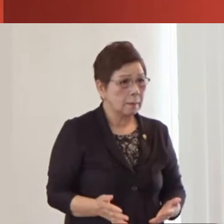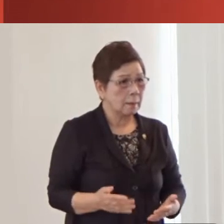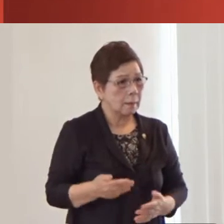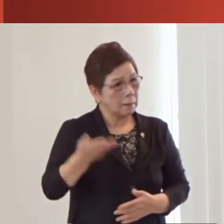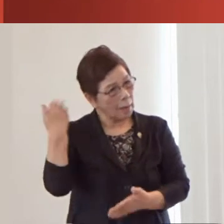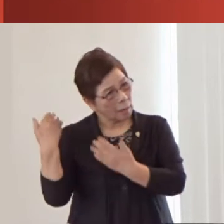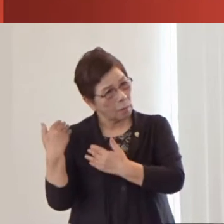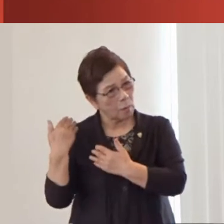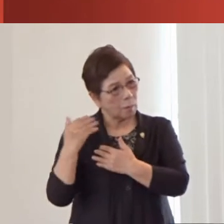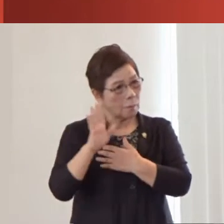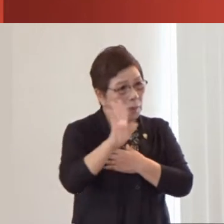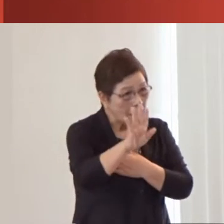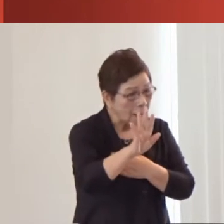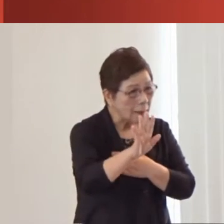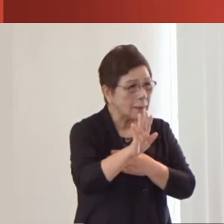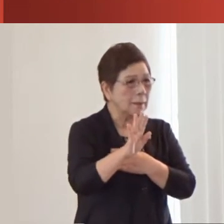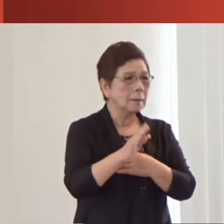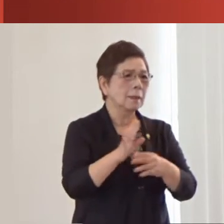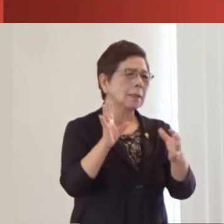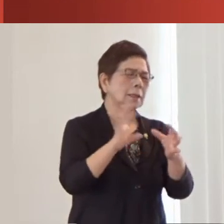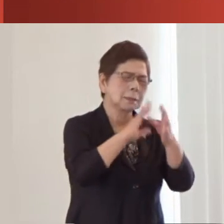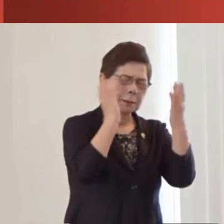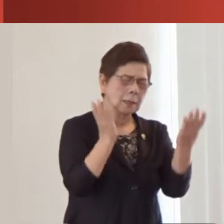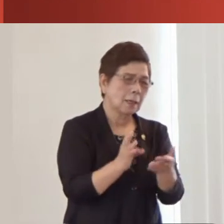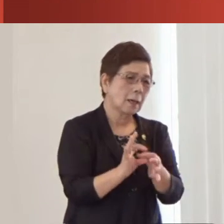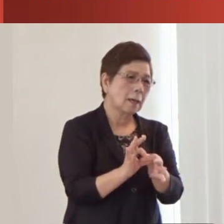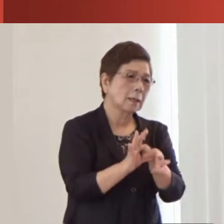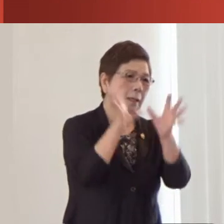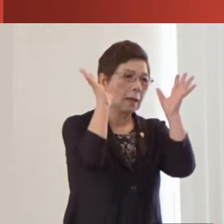行けるとかということじゃないんですけども、